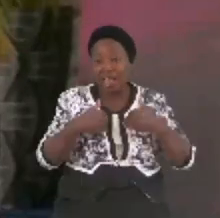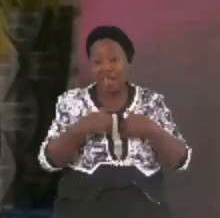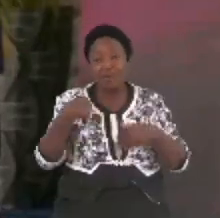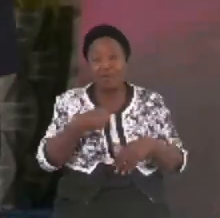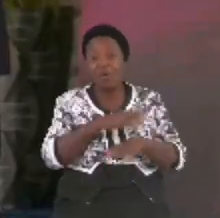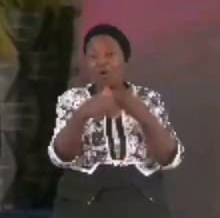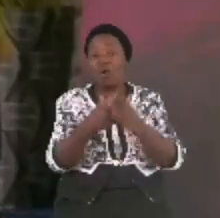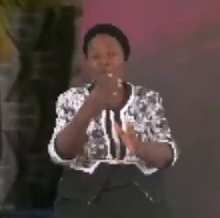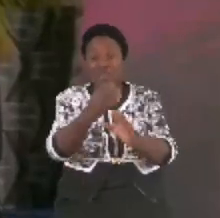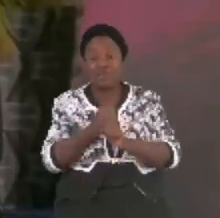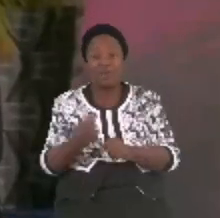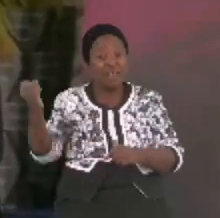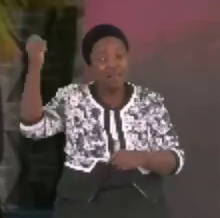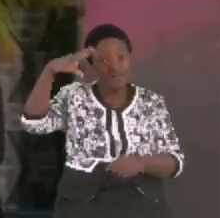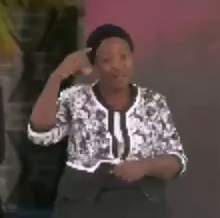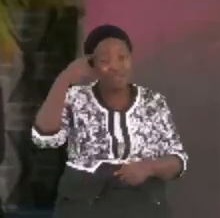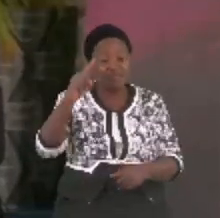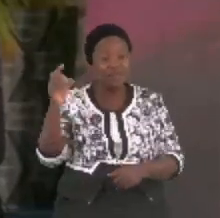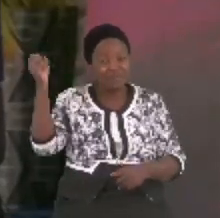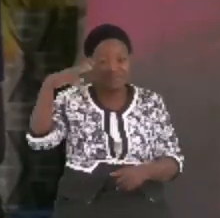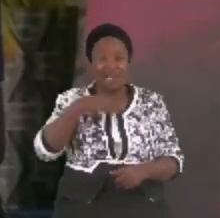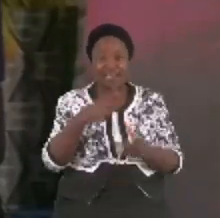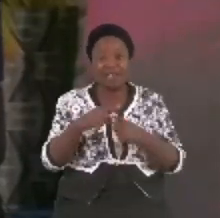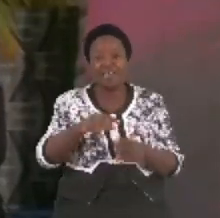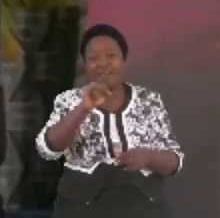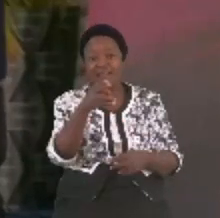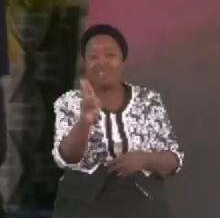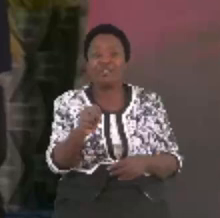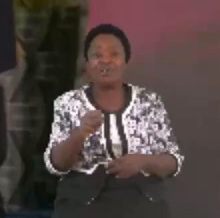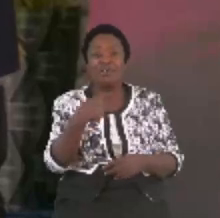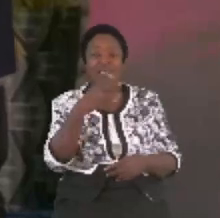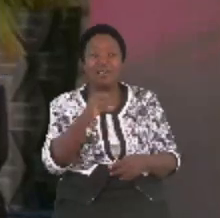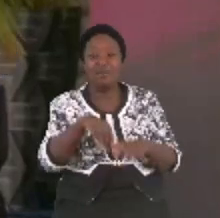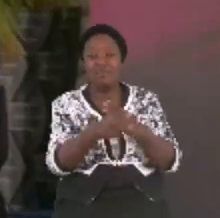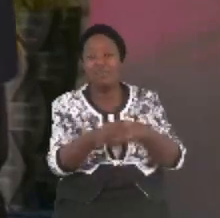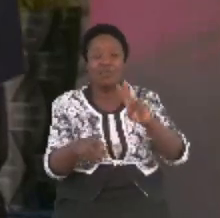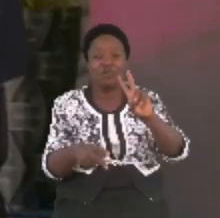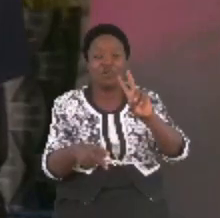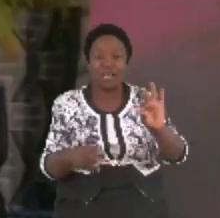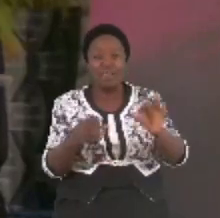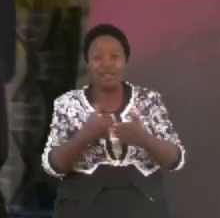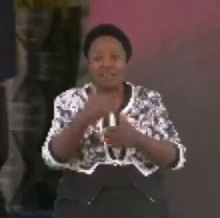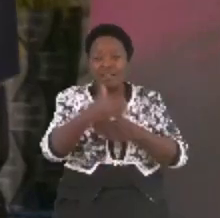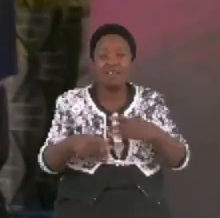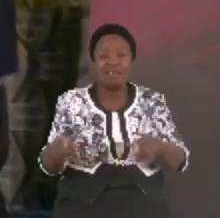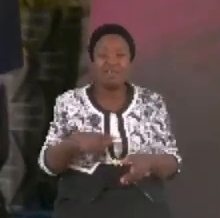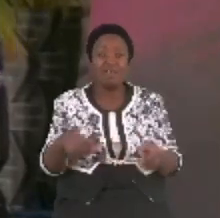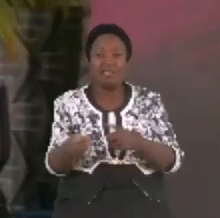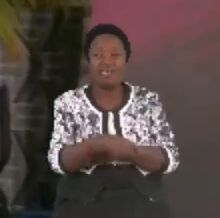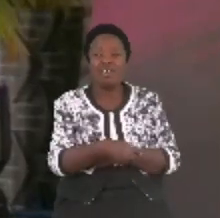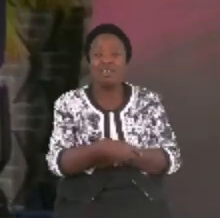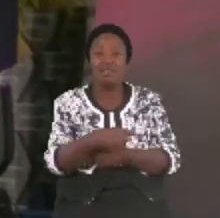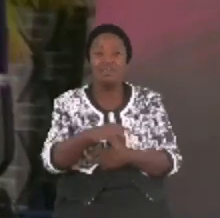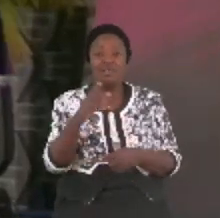sa plénitude et grâce pour grâce. Dans le verset 29, le lendemain, il vit Jésus venant à